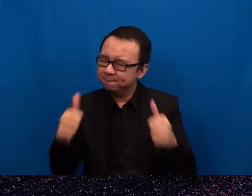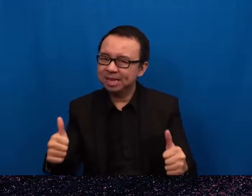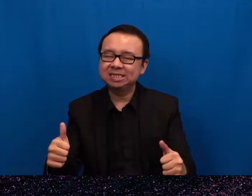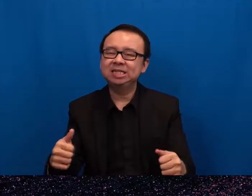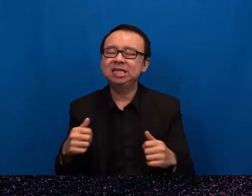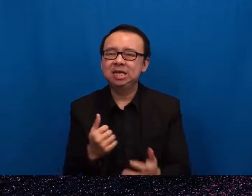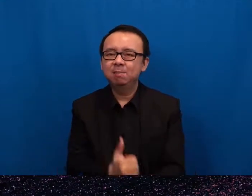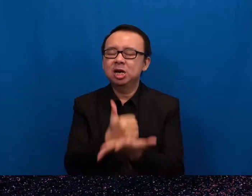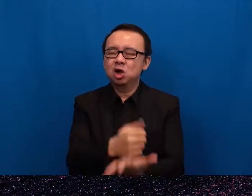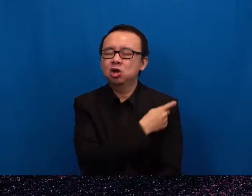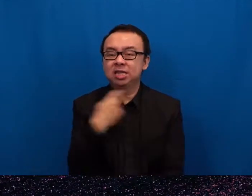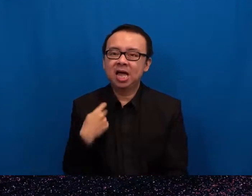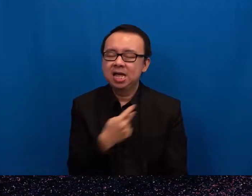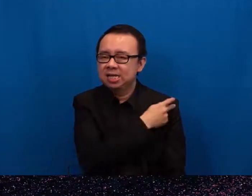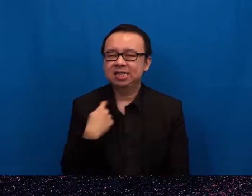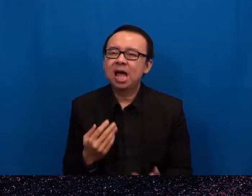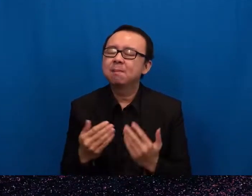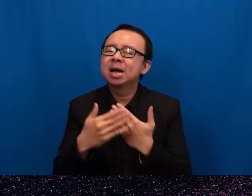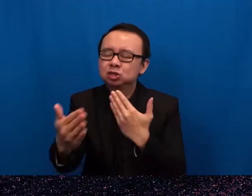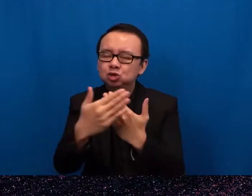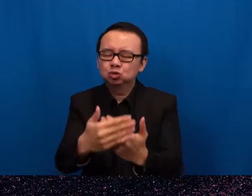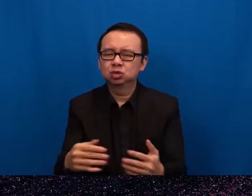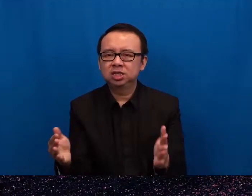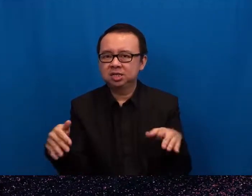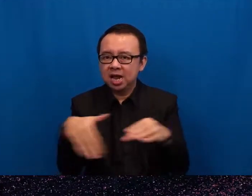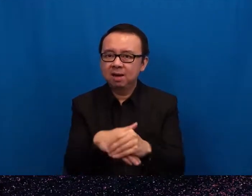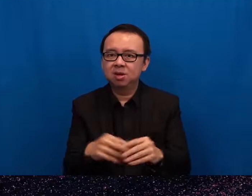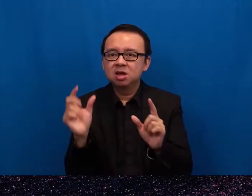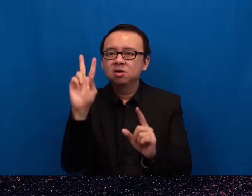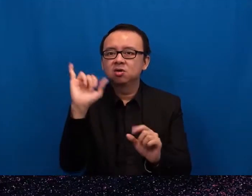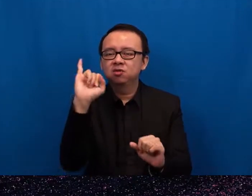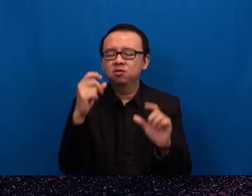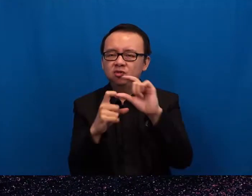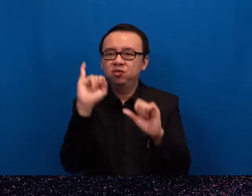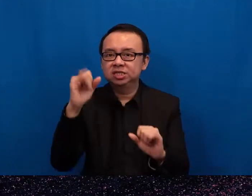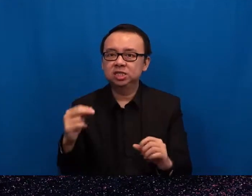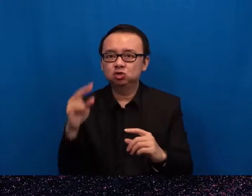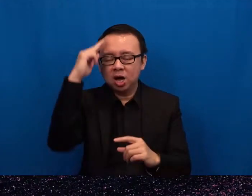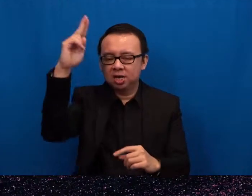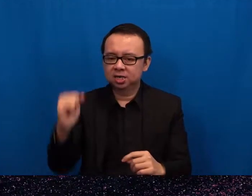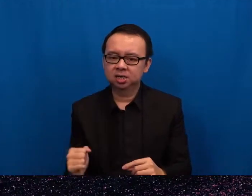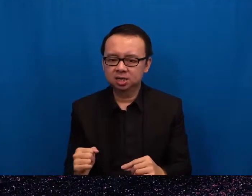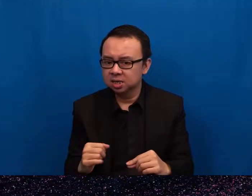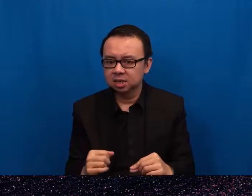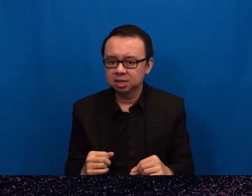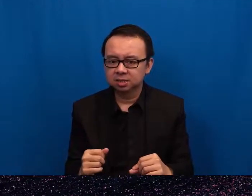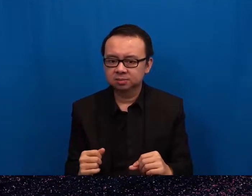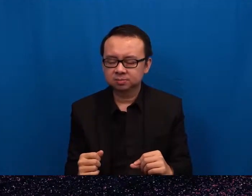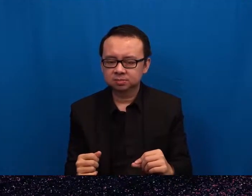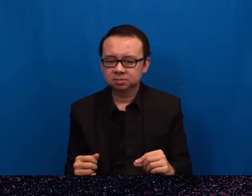akan maju dalam visi. Kepala ada di atas sana. Kaki berjalan dalam urapan tiap hari dalam tanggung jawab